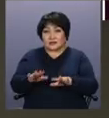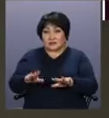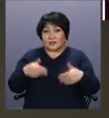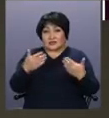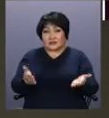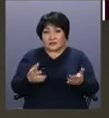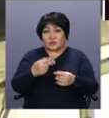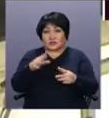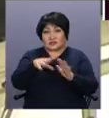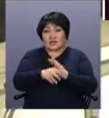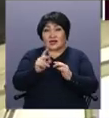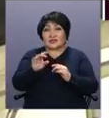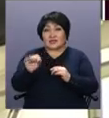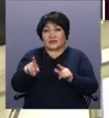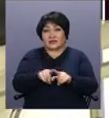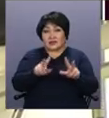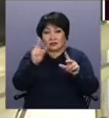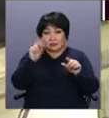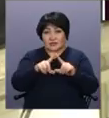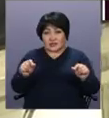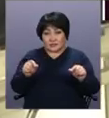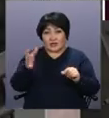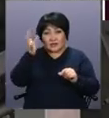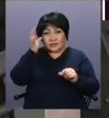Қастеев атындағы мектеп, біліктілікті арттыру